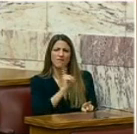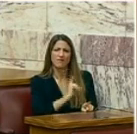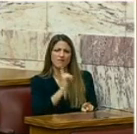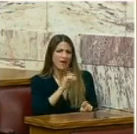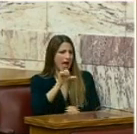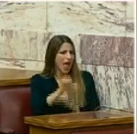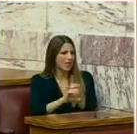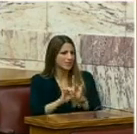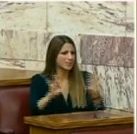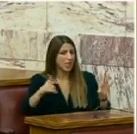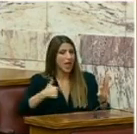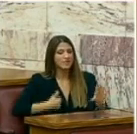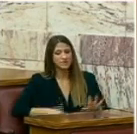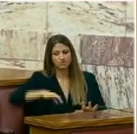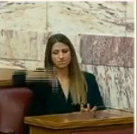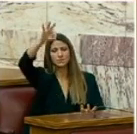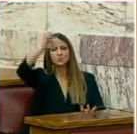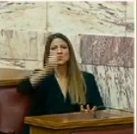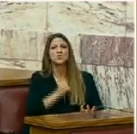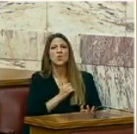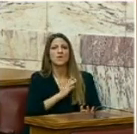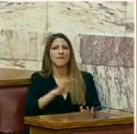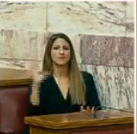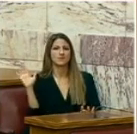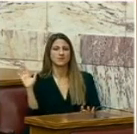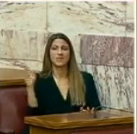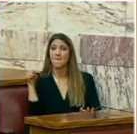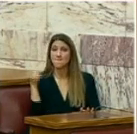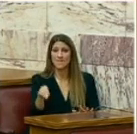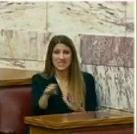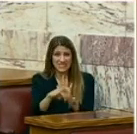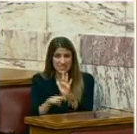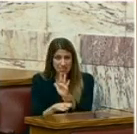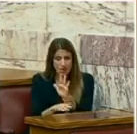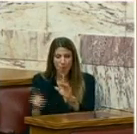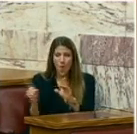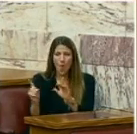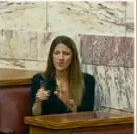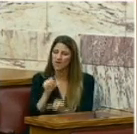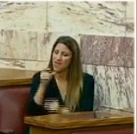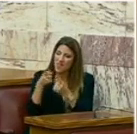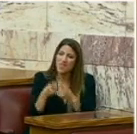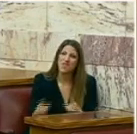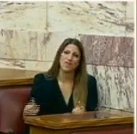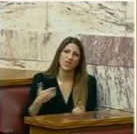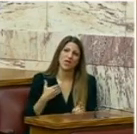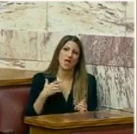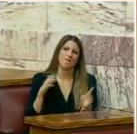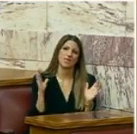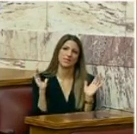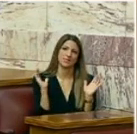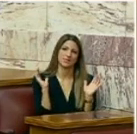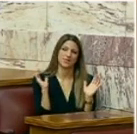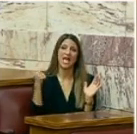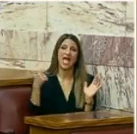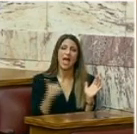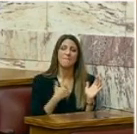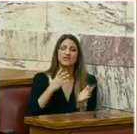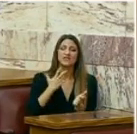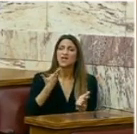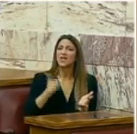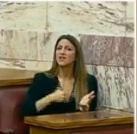συστημικό τρόπο. Πιο αντισυστημική στάση από το να παροχετεύσουμε το απόστημα του